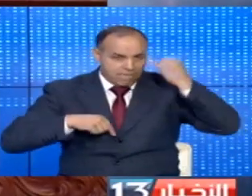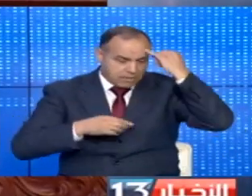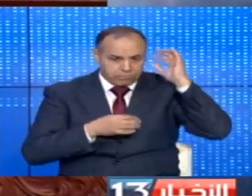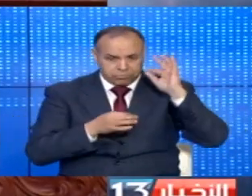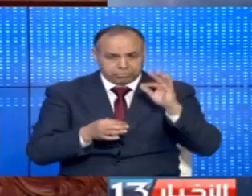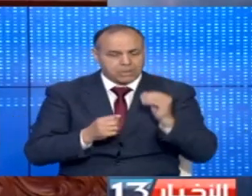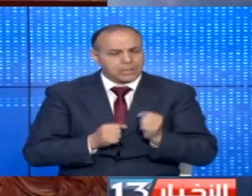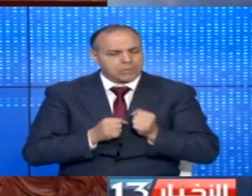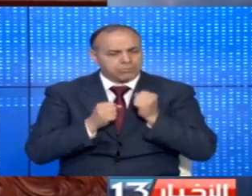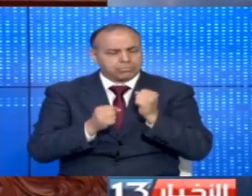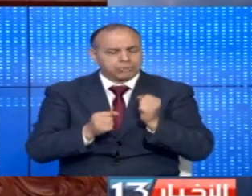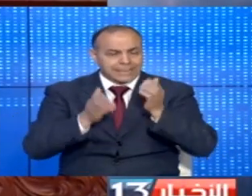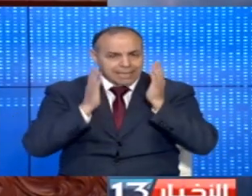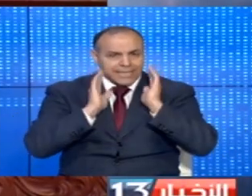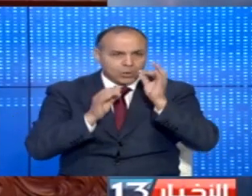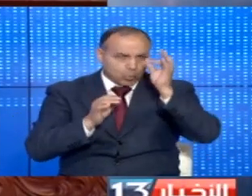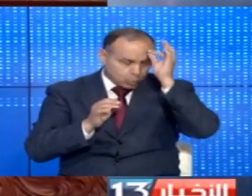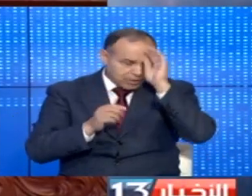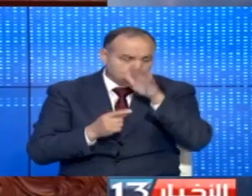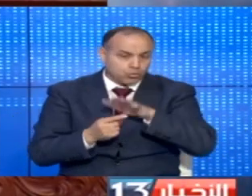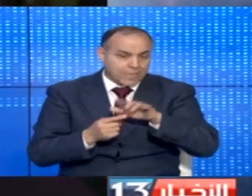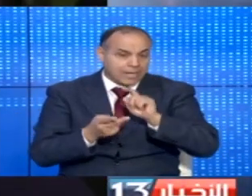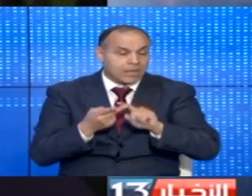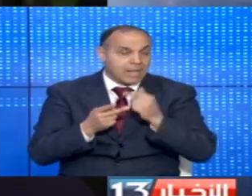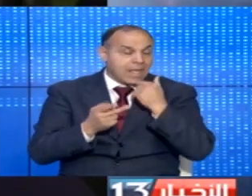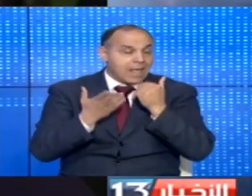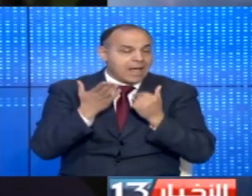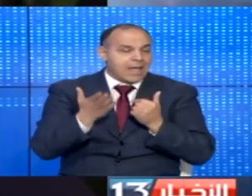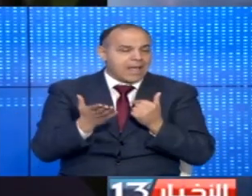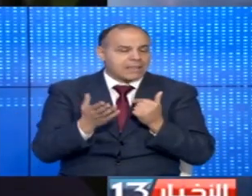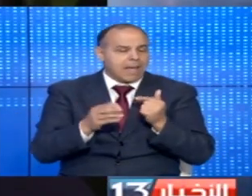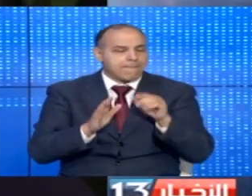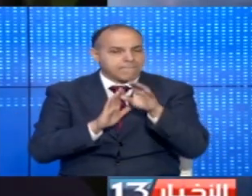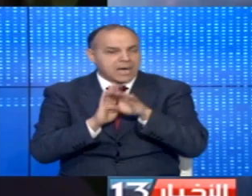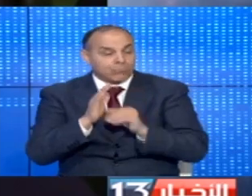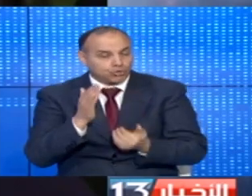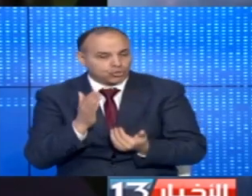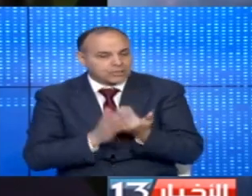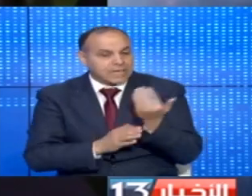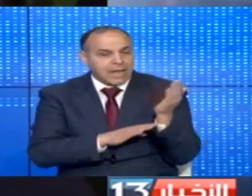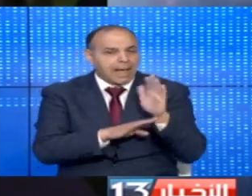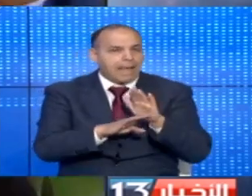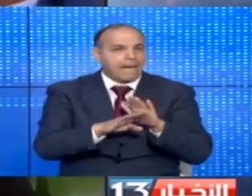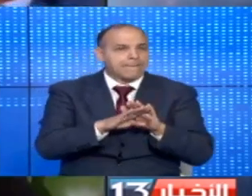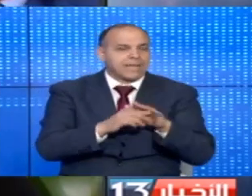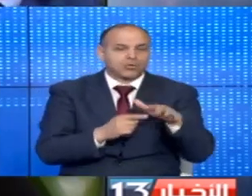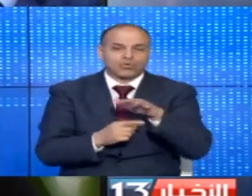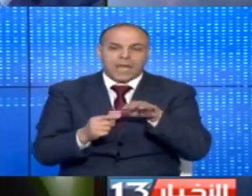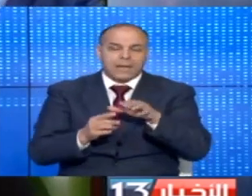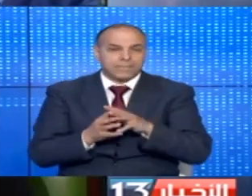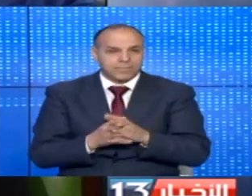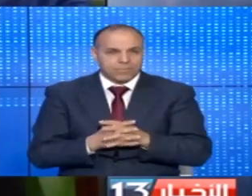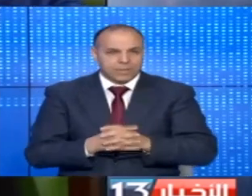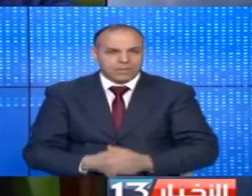عاصم على التركيز تونس الاجتماعيه من خلال منظومه جديده للحمايه الاجتماعيه